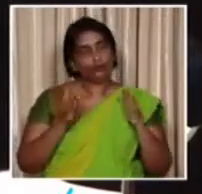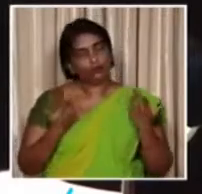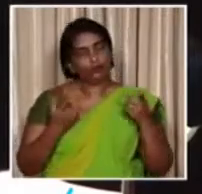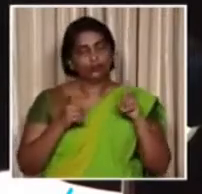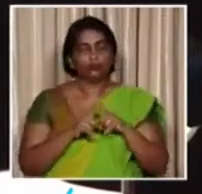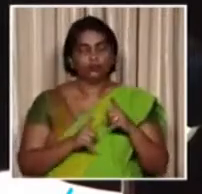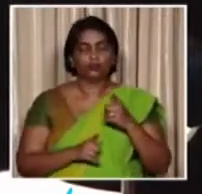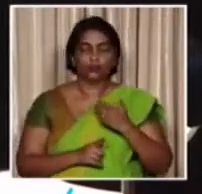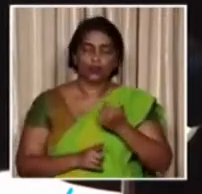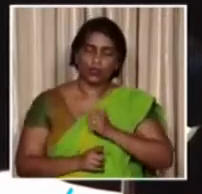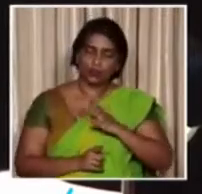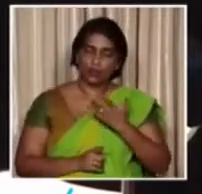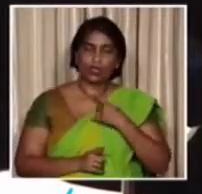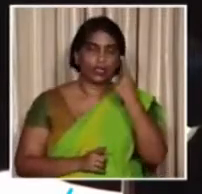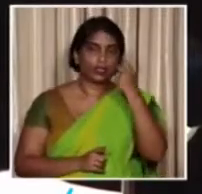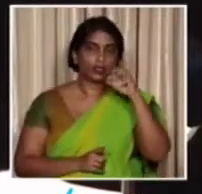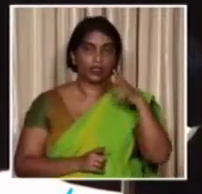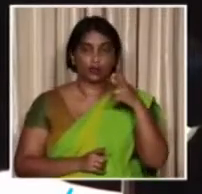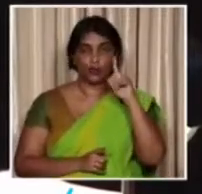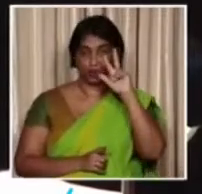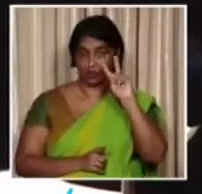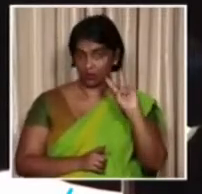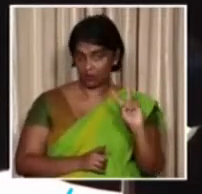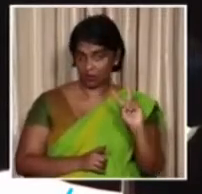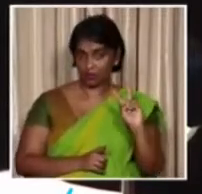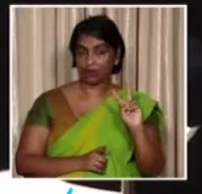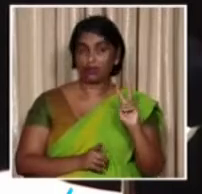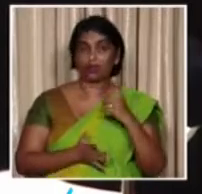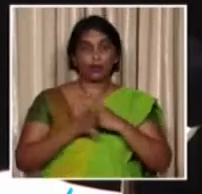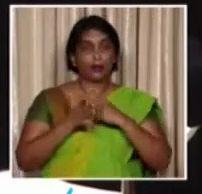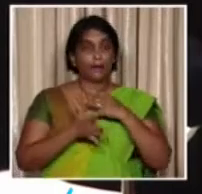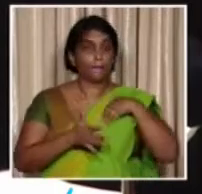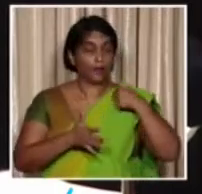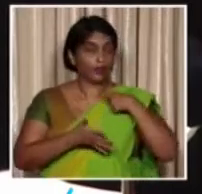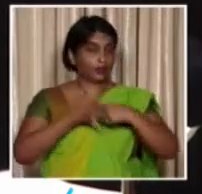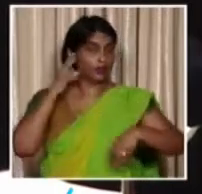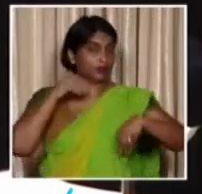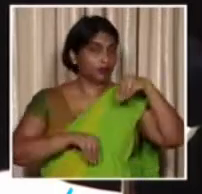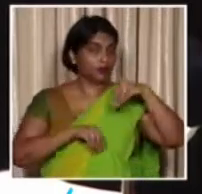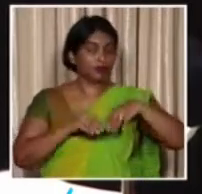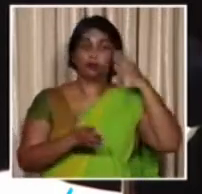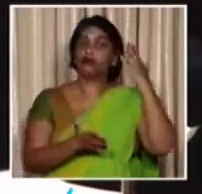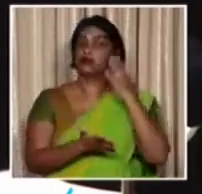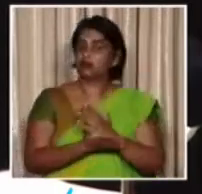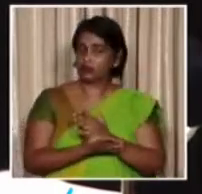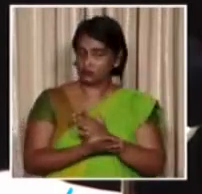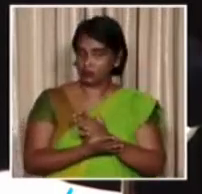අපි කැමති නැති වුණත් 1982 දී මහමැතිවරණේ පැවැත්වීම වැළැක්වීම සඳහා